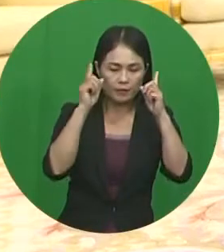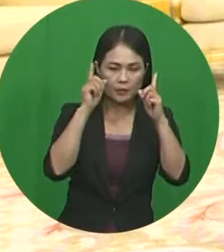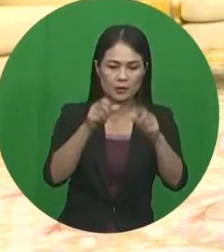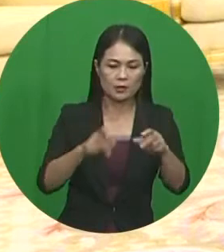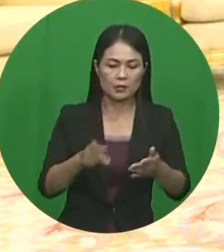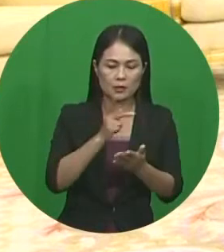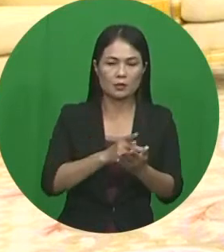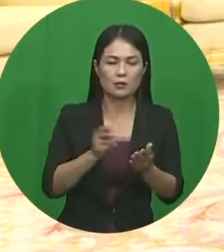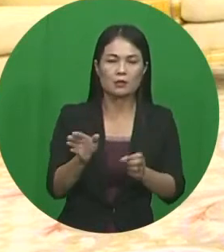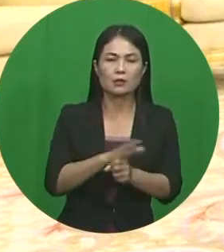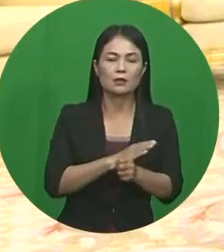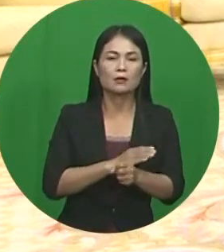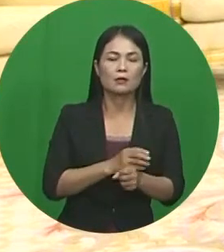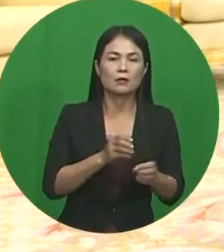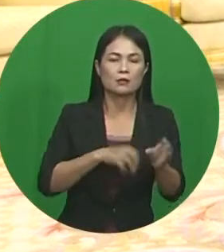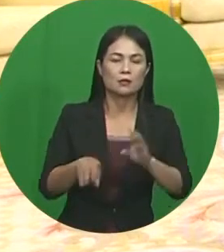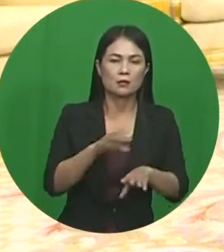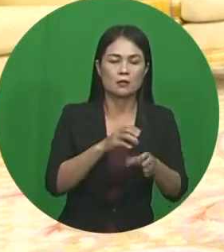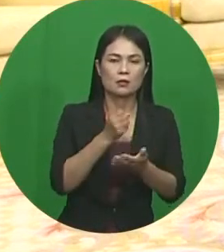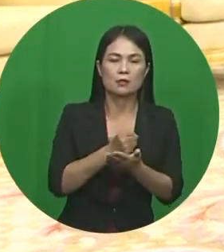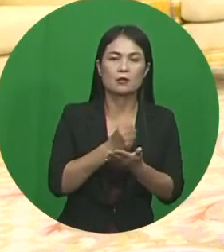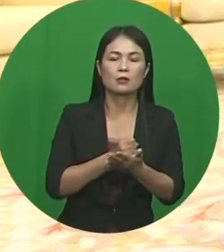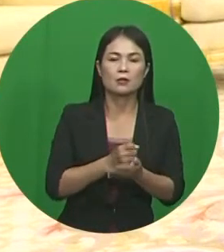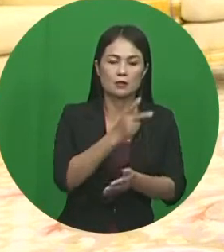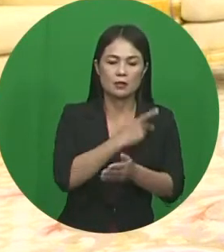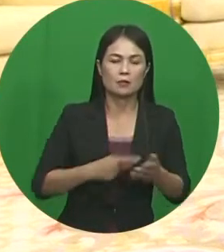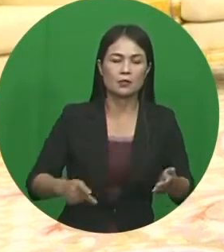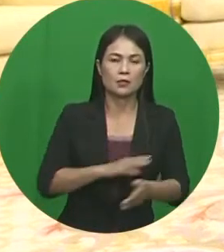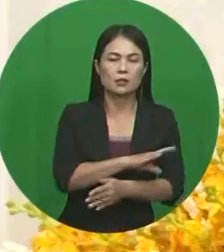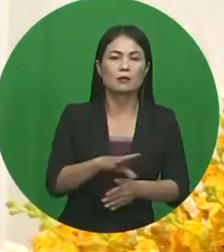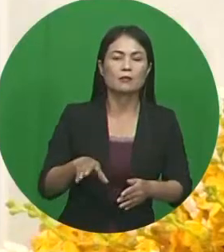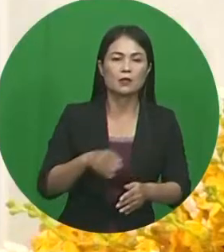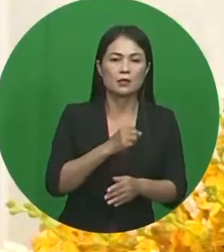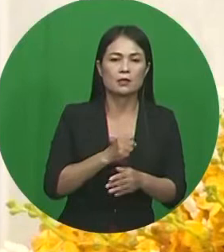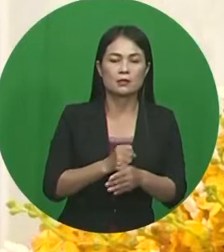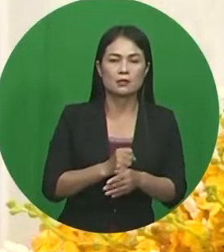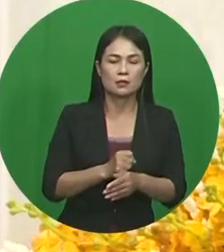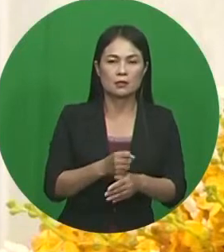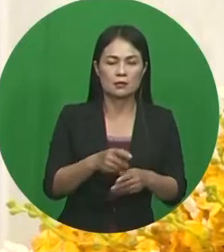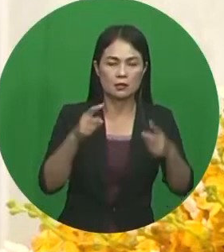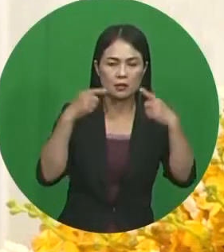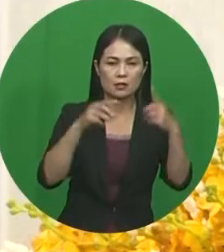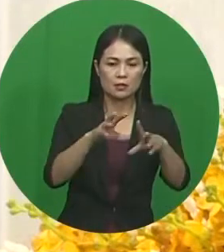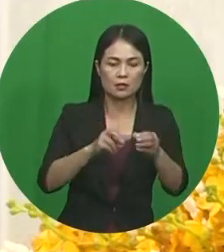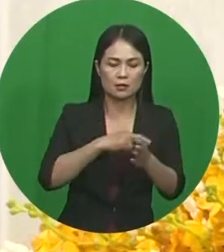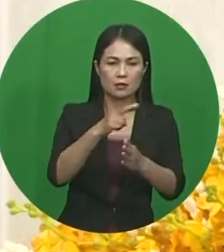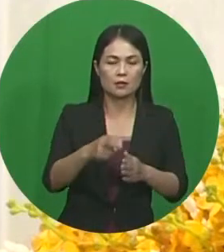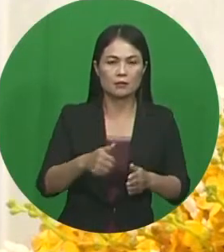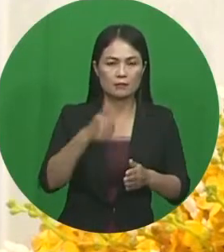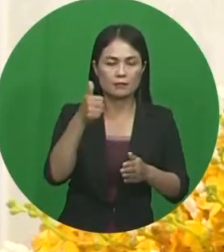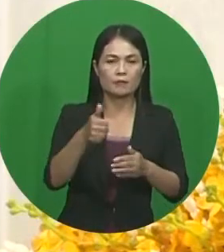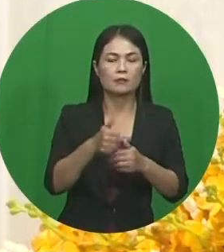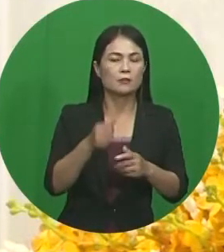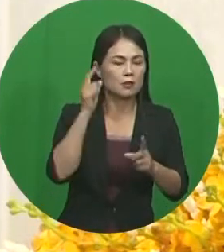ងអាណត្តិនៃការបំពេញបេសកកម្មការទូតនៅព្រះរាជាណាចក្រកម្ពុជា ដោយសម្រាប់ទទួលបានលទ្ធផលយ៉ាងល្អប្រសើរ